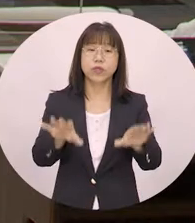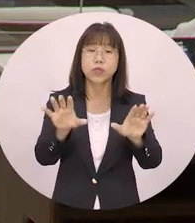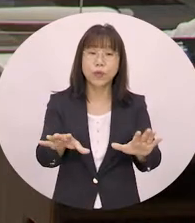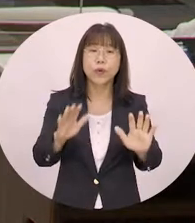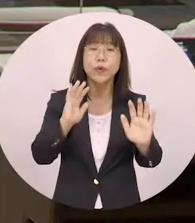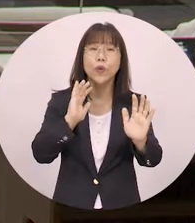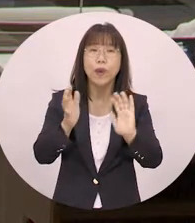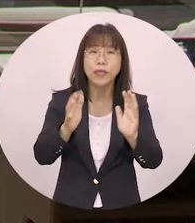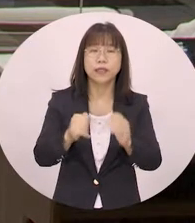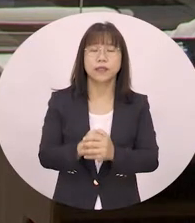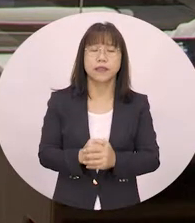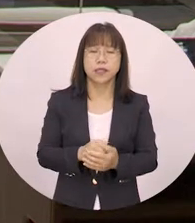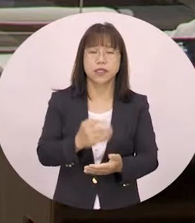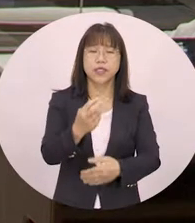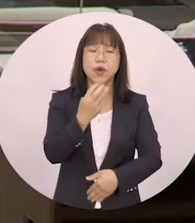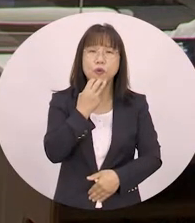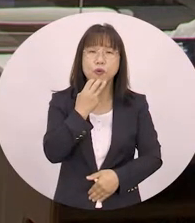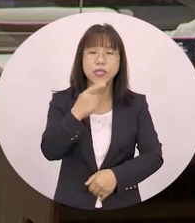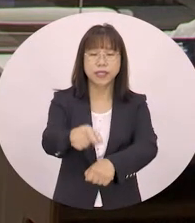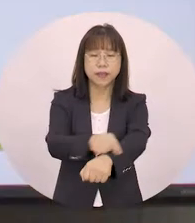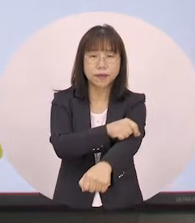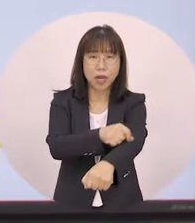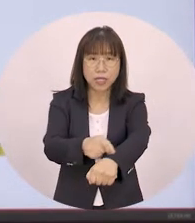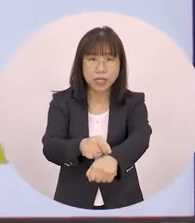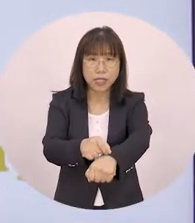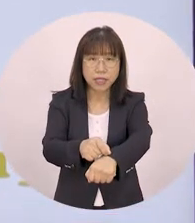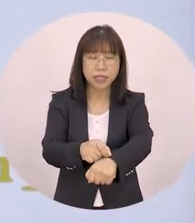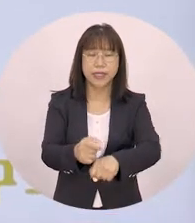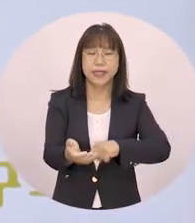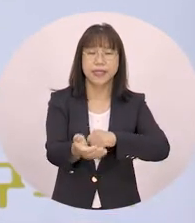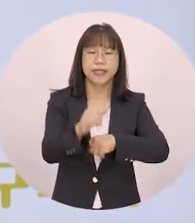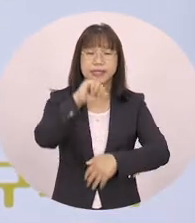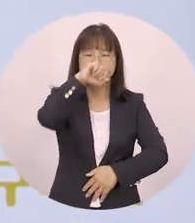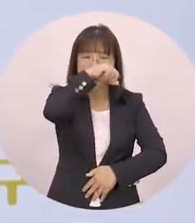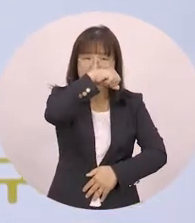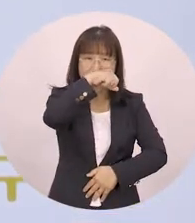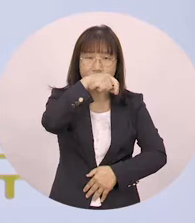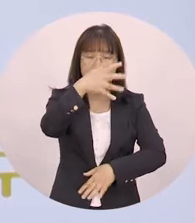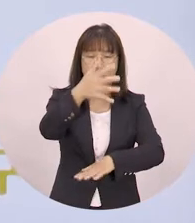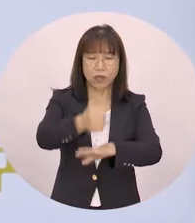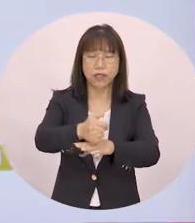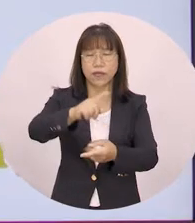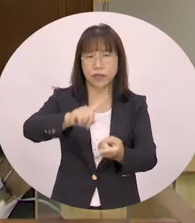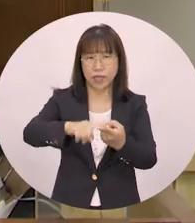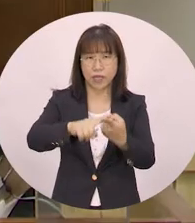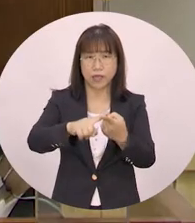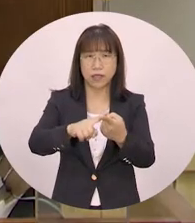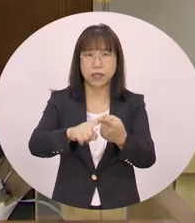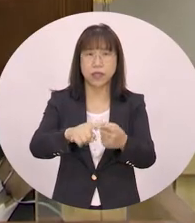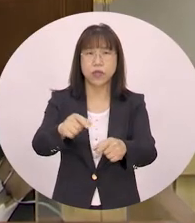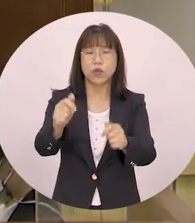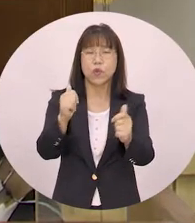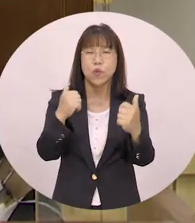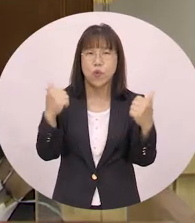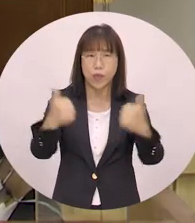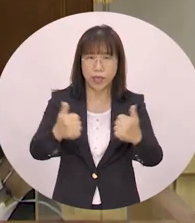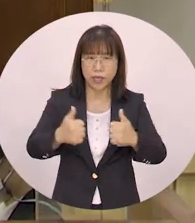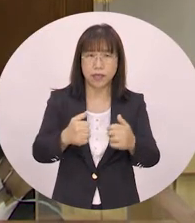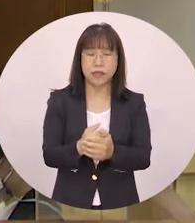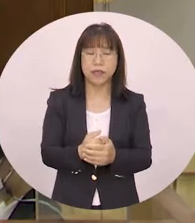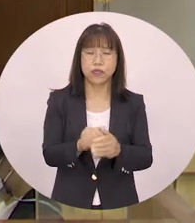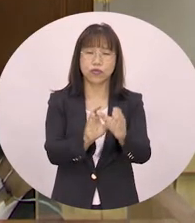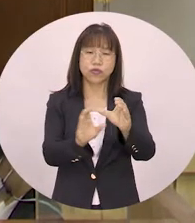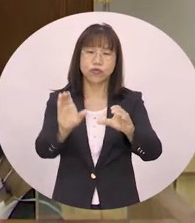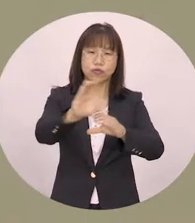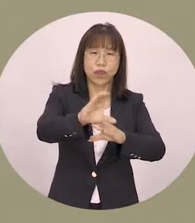이날 열린 1차 본회의에서는 서울특별시 강서구 의 새 예산결산특별위원회 를 구성했으며 2021년 제